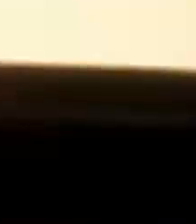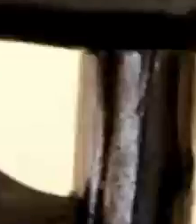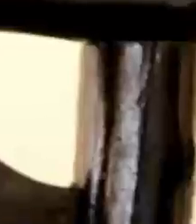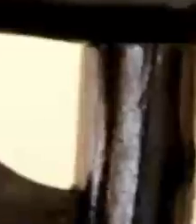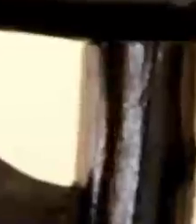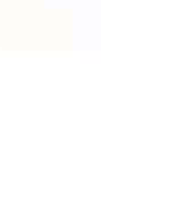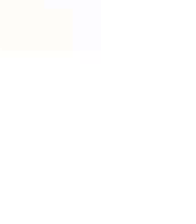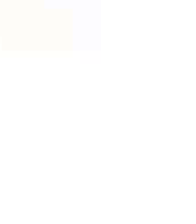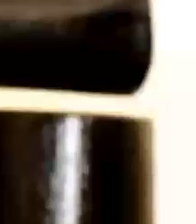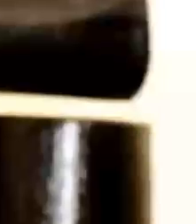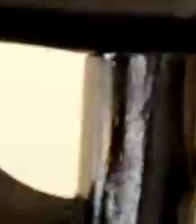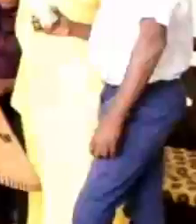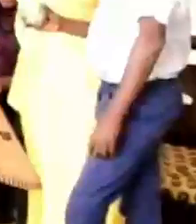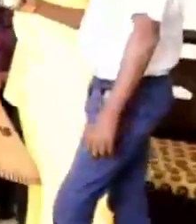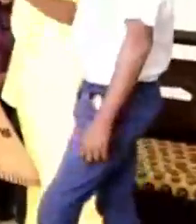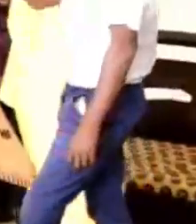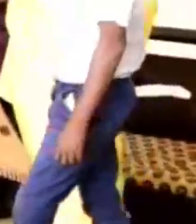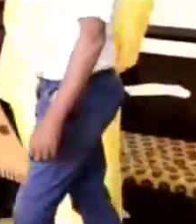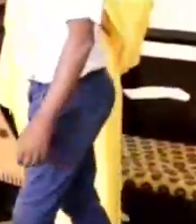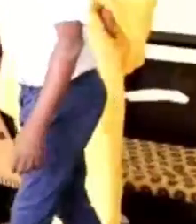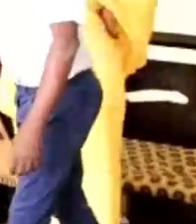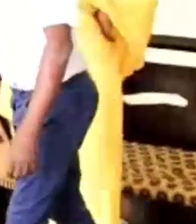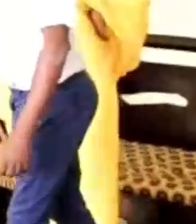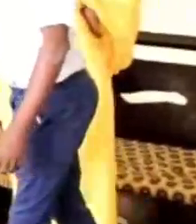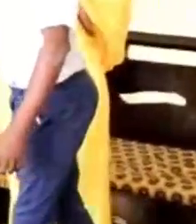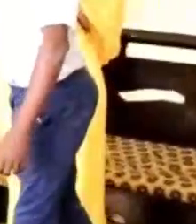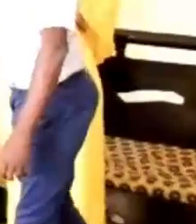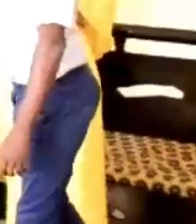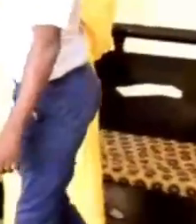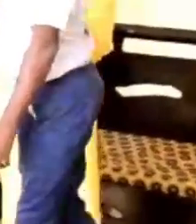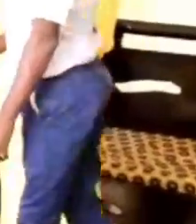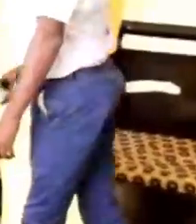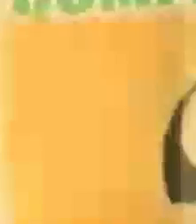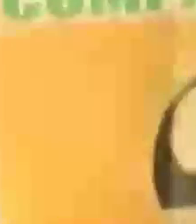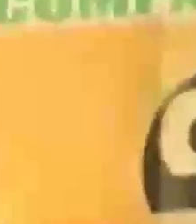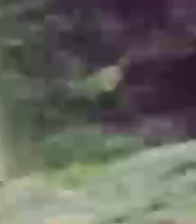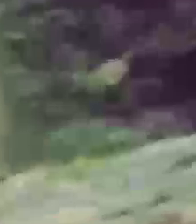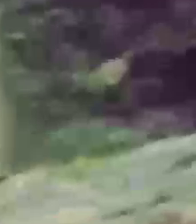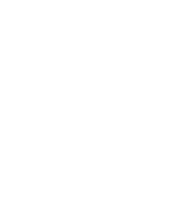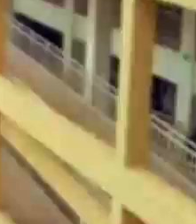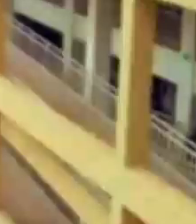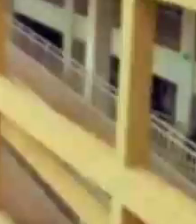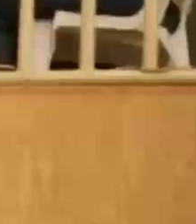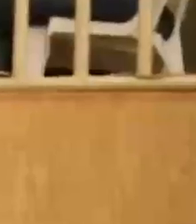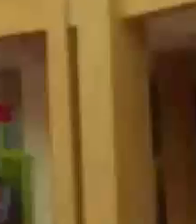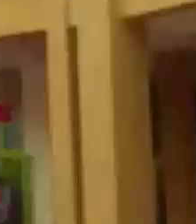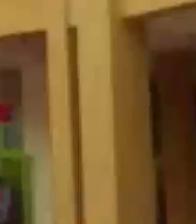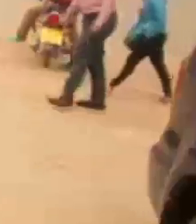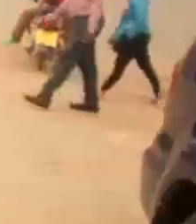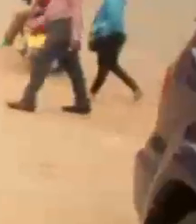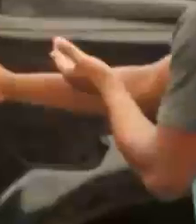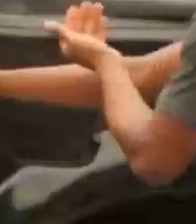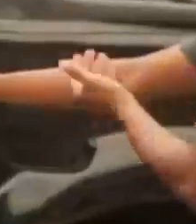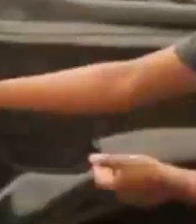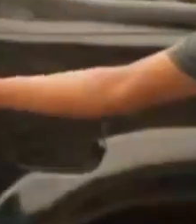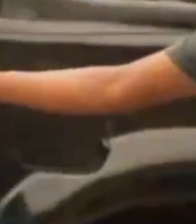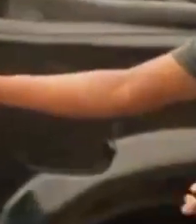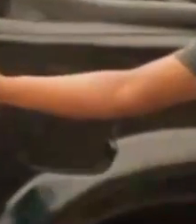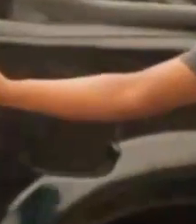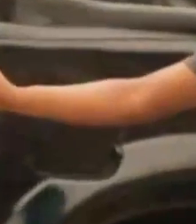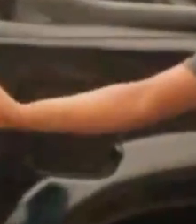Ene kosora nanya nkabo muhamye. Ikosora warisanga mu gihugu hose mu butike n'amalimentation. Mwizi waza kudusangaho dukorera inyabugogo mu